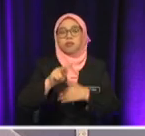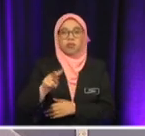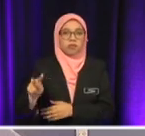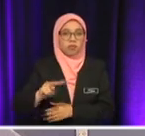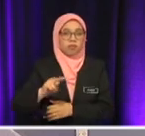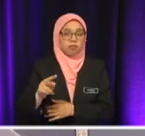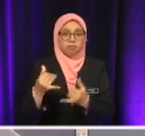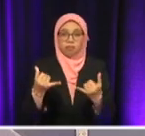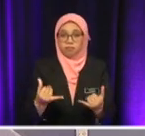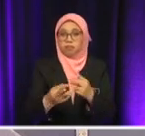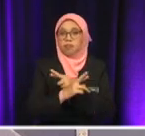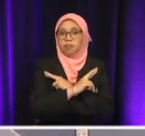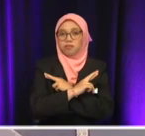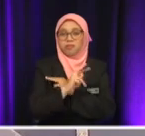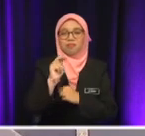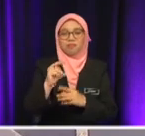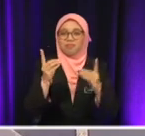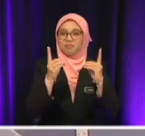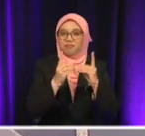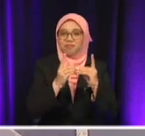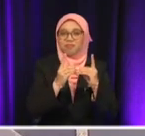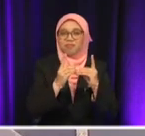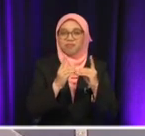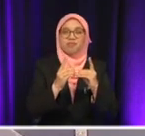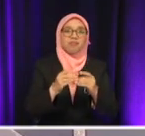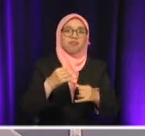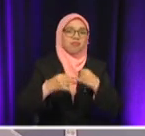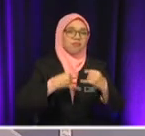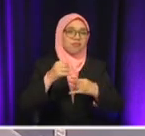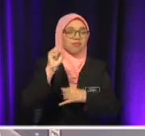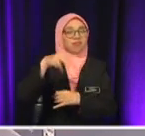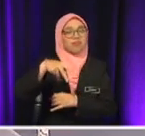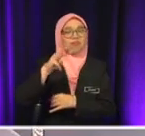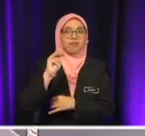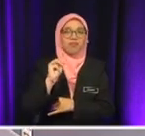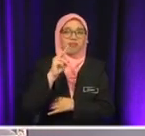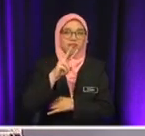berhenti berehat seketika dan kembali selepas ini di Sukses SPM 2022 Pecutan.